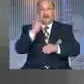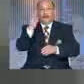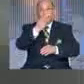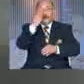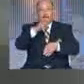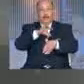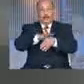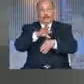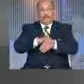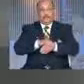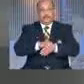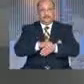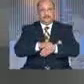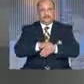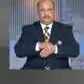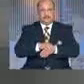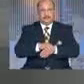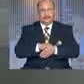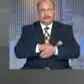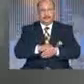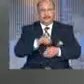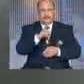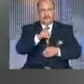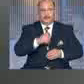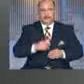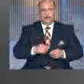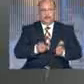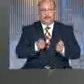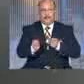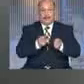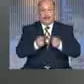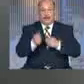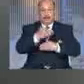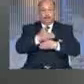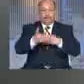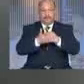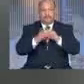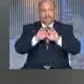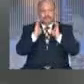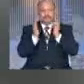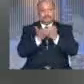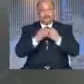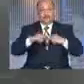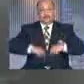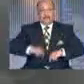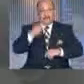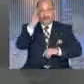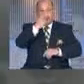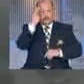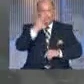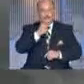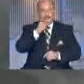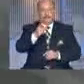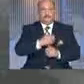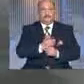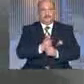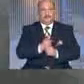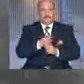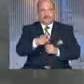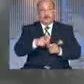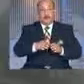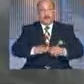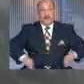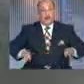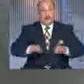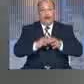هذايا اللي كان أمال للجهة هذه وجهة مدنين والجنوب بصفة عامة. اختيار الأرض هي خطوة